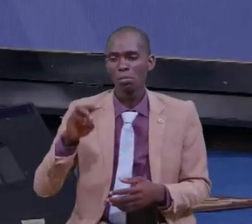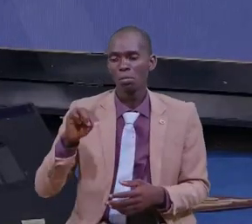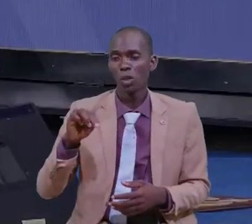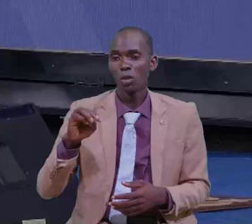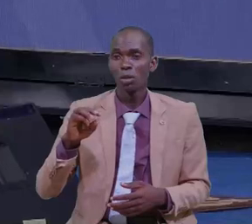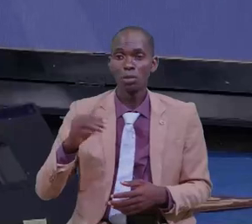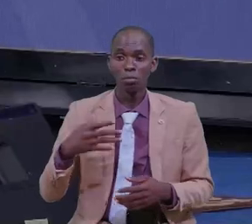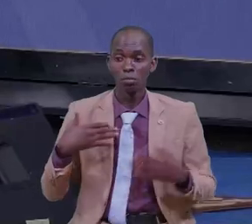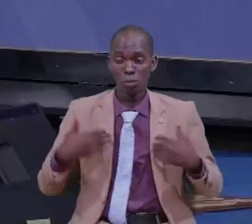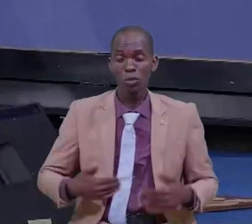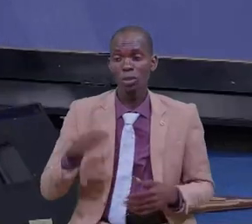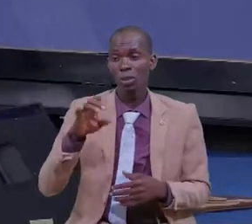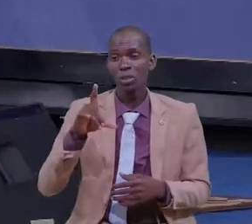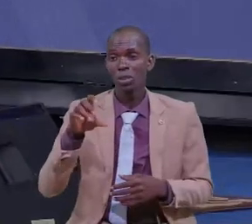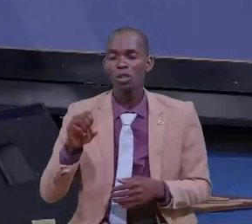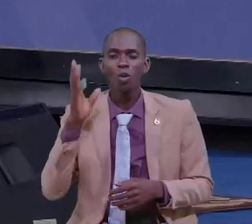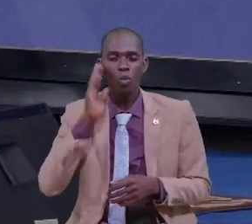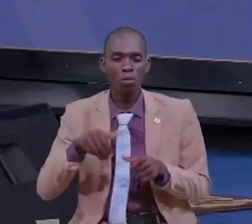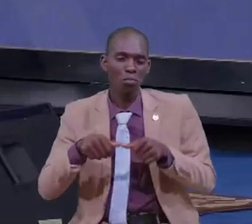les défis sont venus?